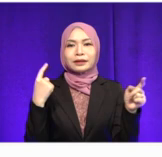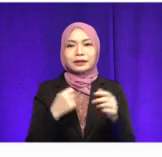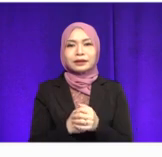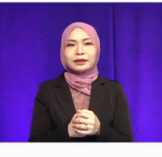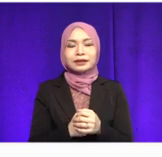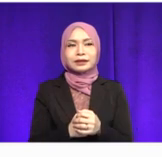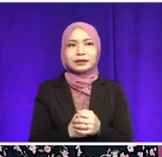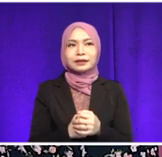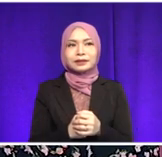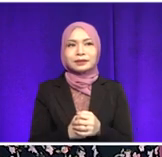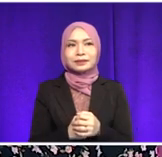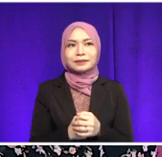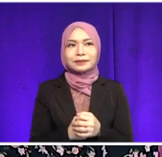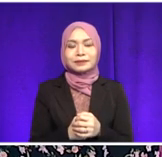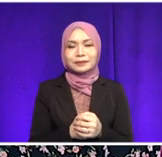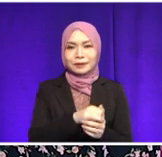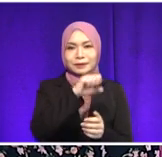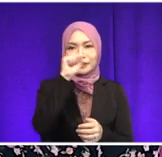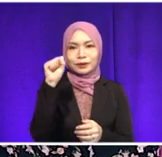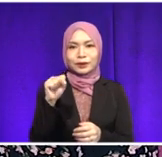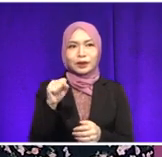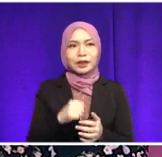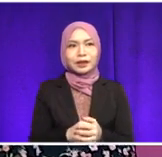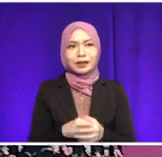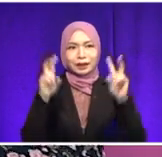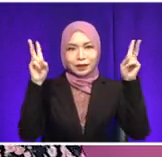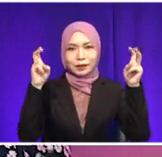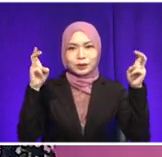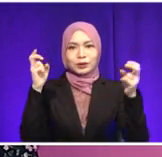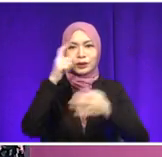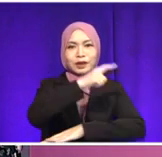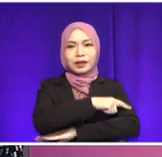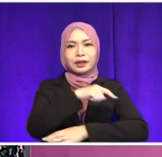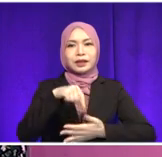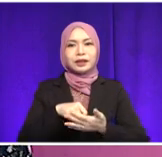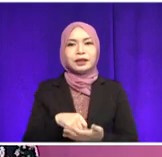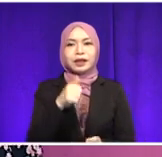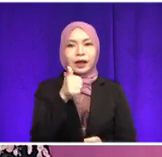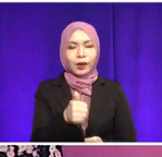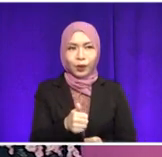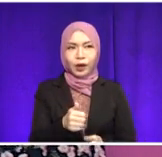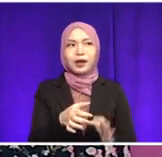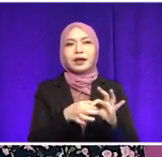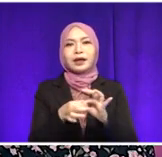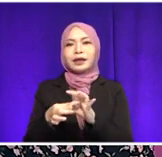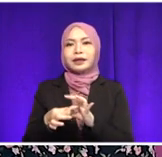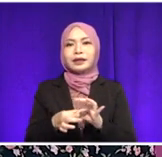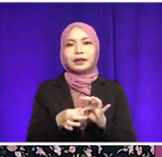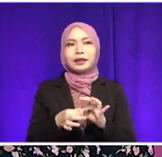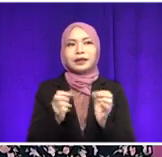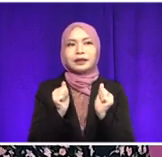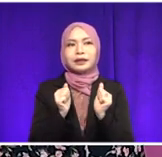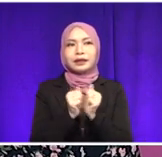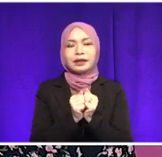sediakan persoalan-persoalan untuk event kaitkan dengan kriteria pertimbangan